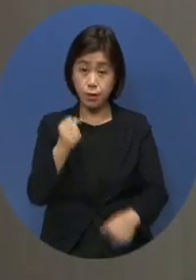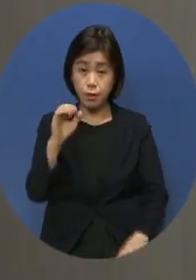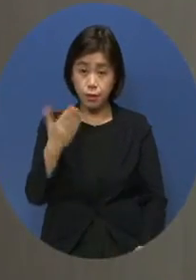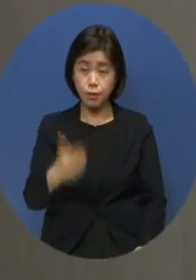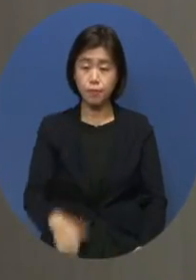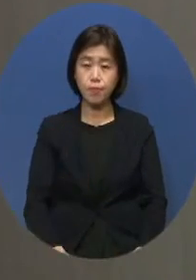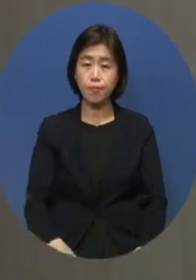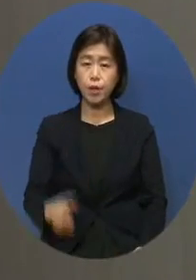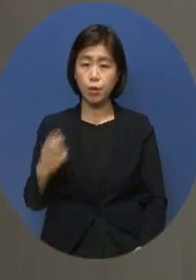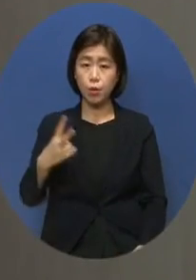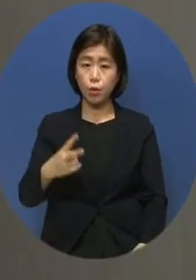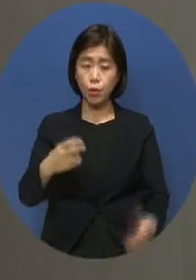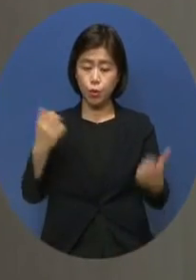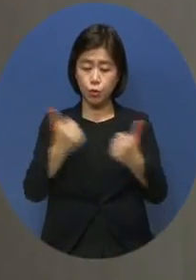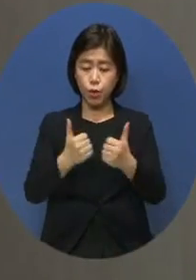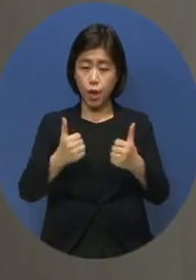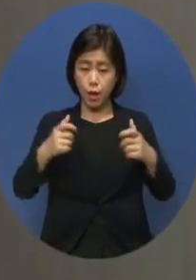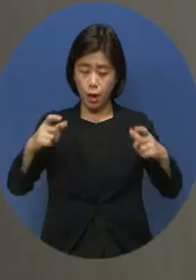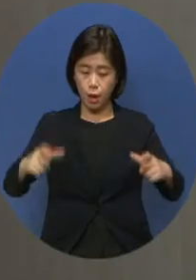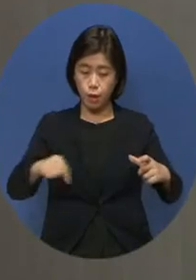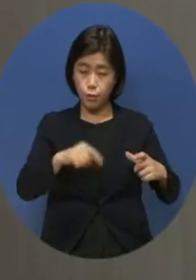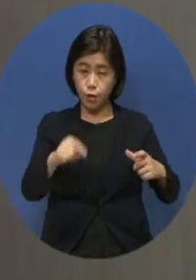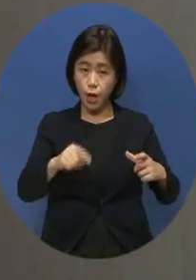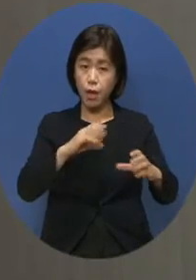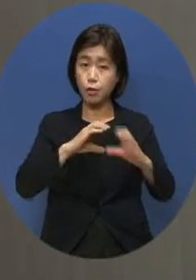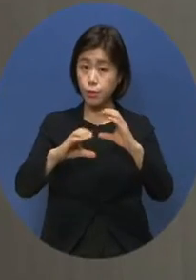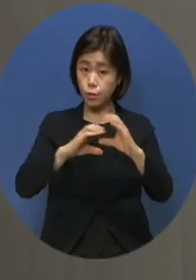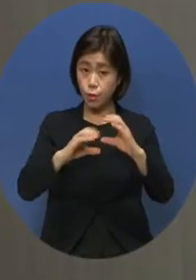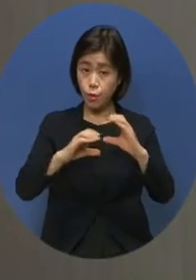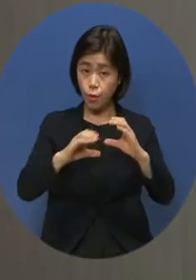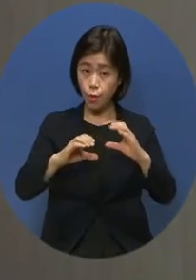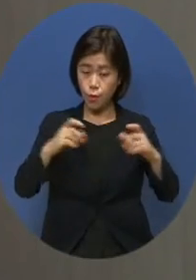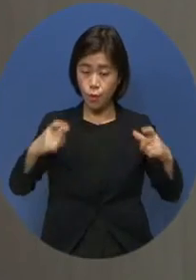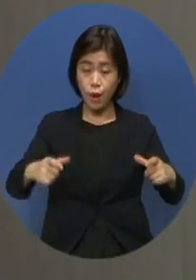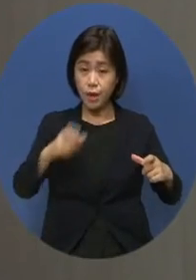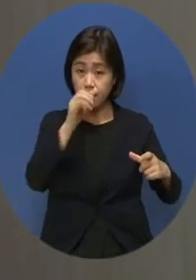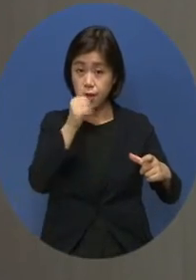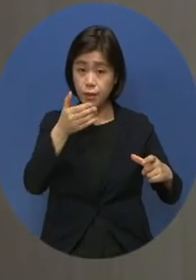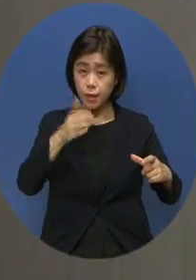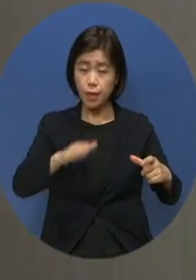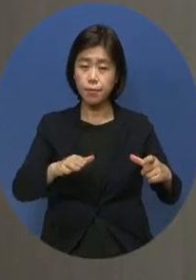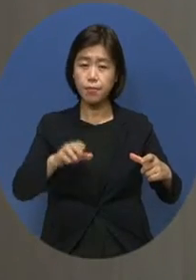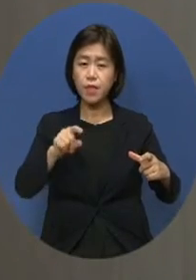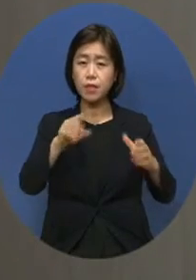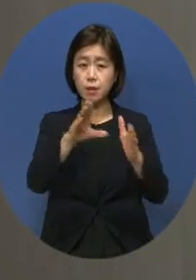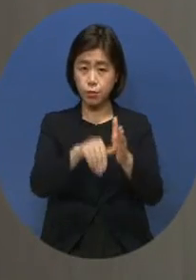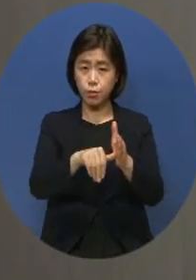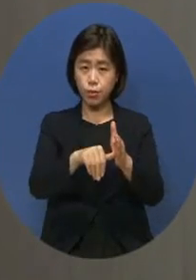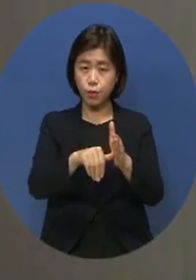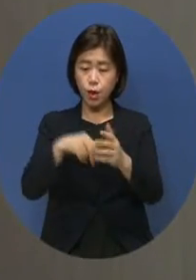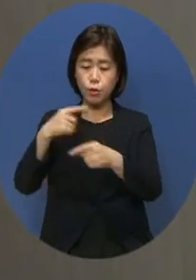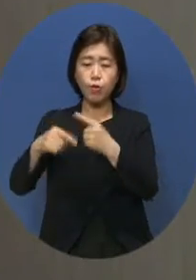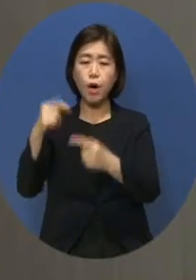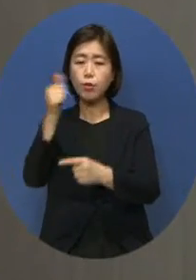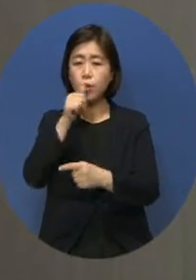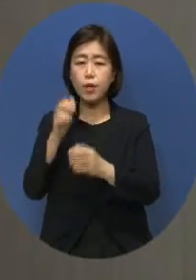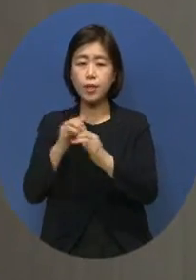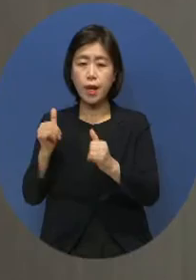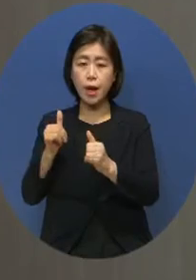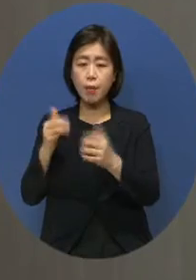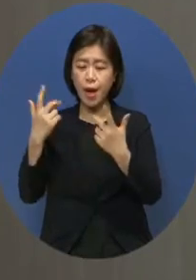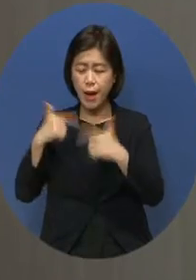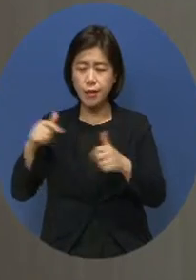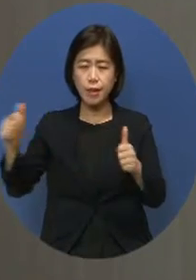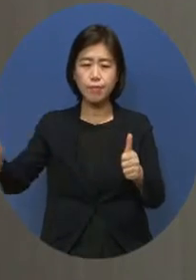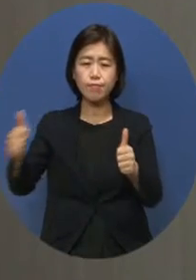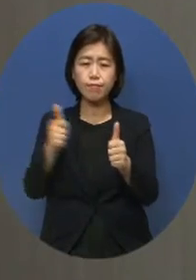국회 소통관이라고 하는 말 그대로 기자회견이나 그런 미디어 소통을 위한 공간에도 수어 통역을 상시 이제 배정해야